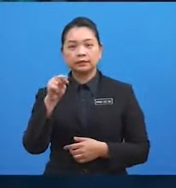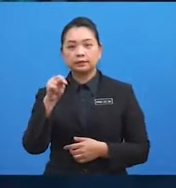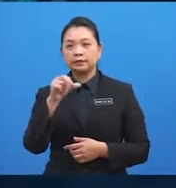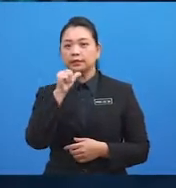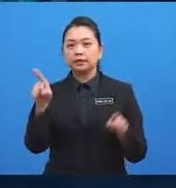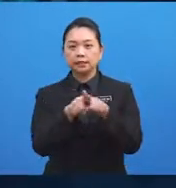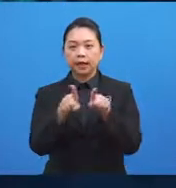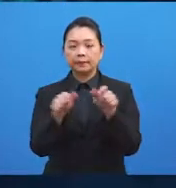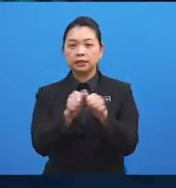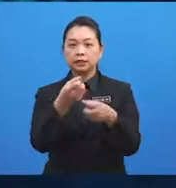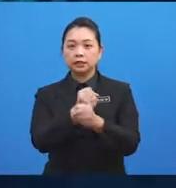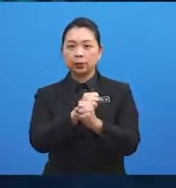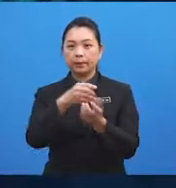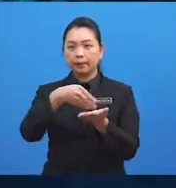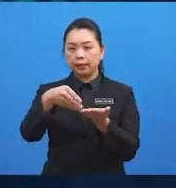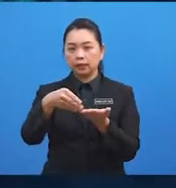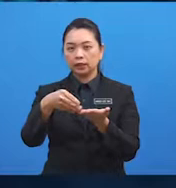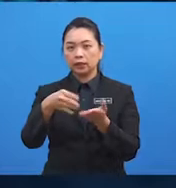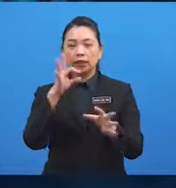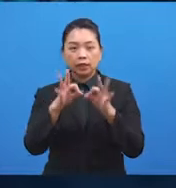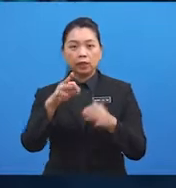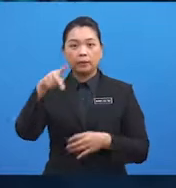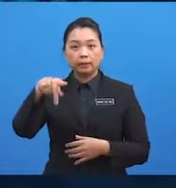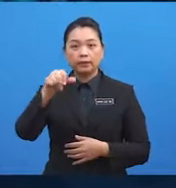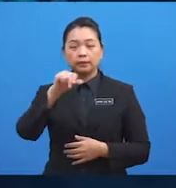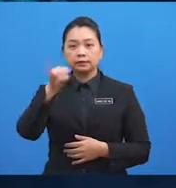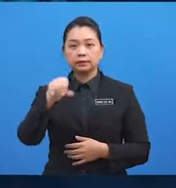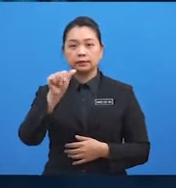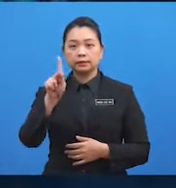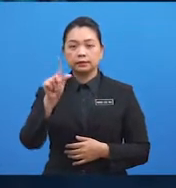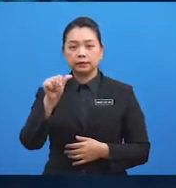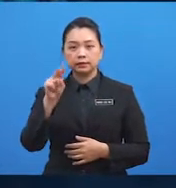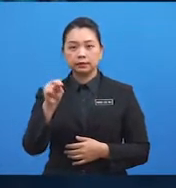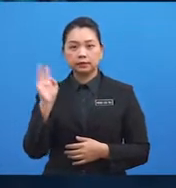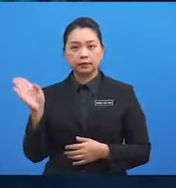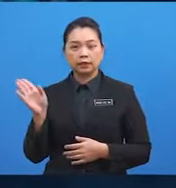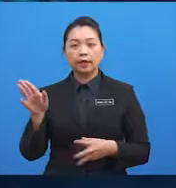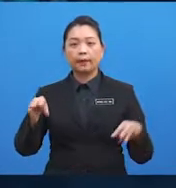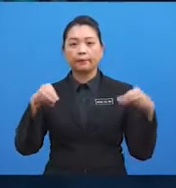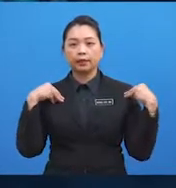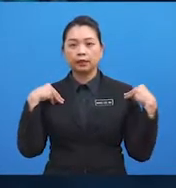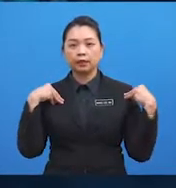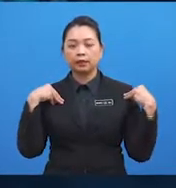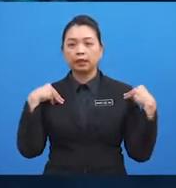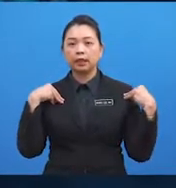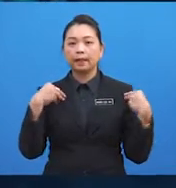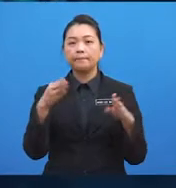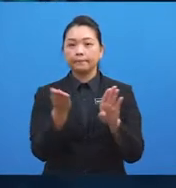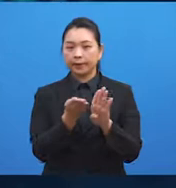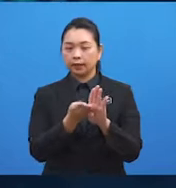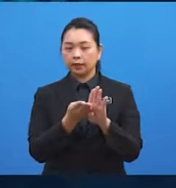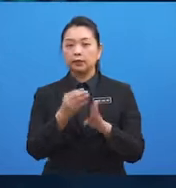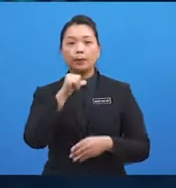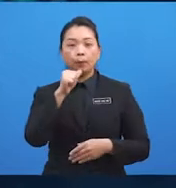aset melalui pajakan, aset tersebut hak milik bank dan bukan hak